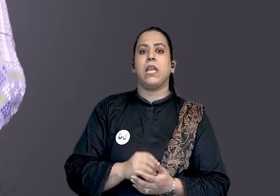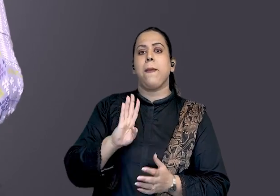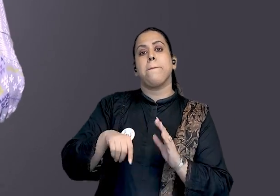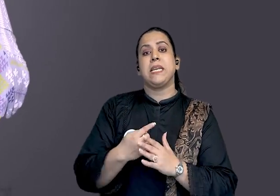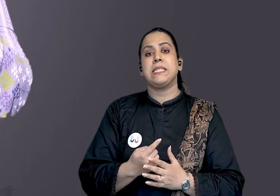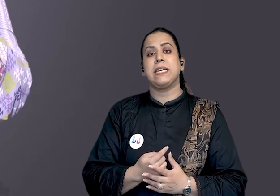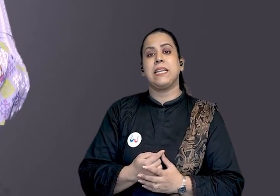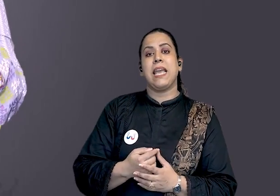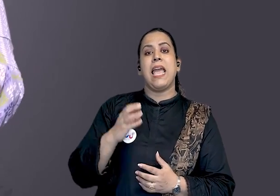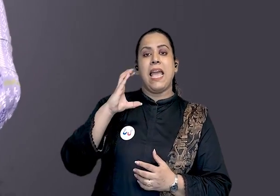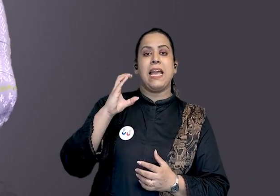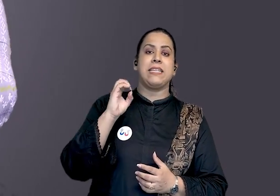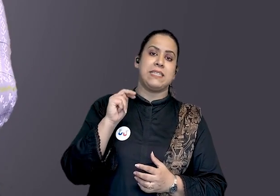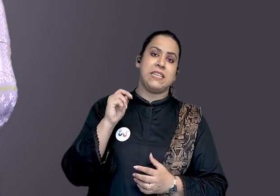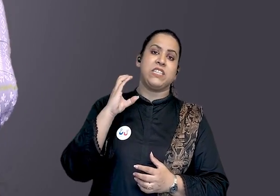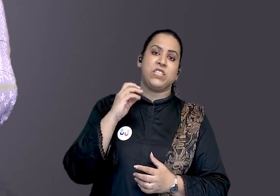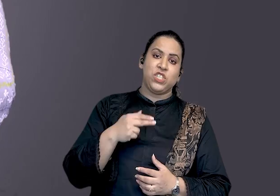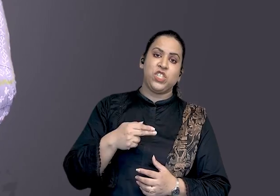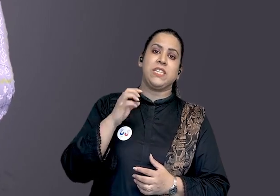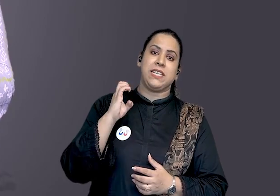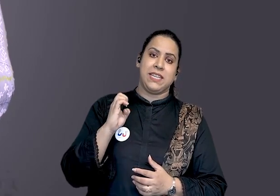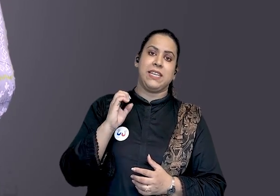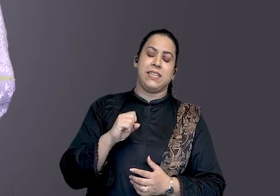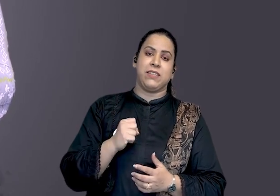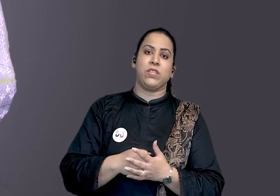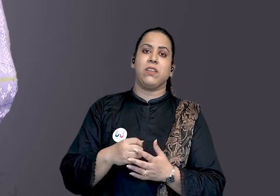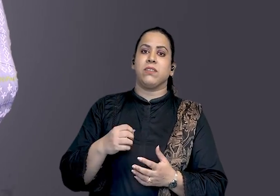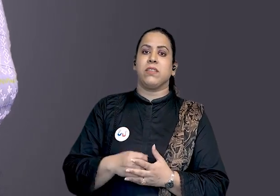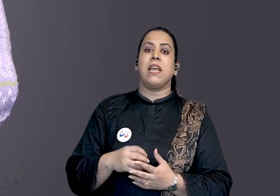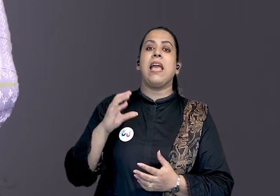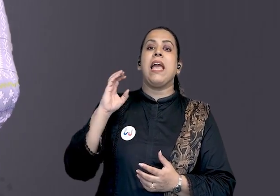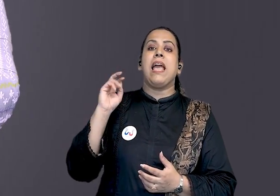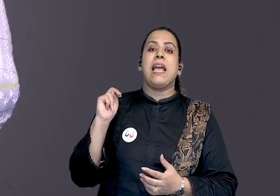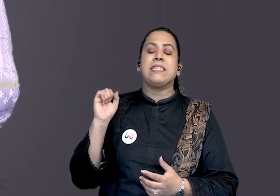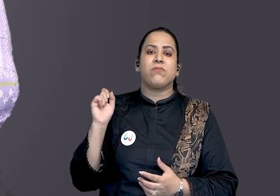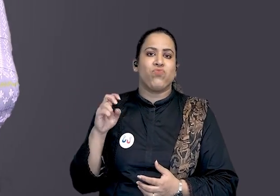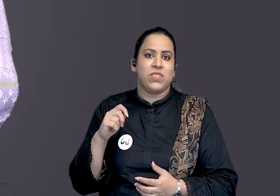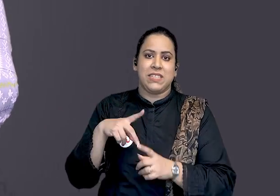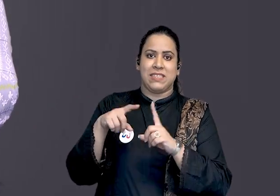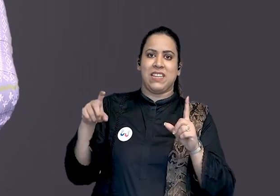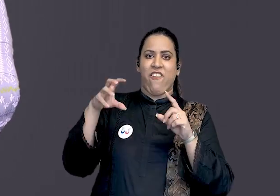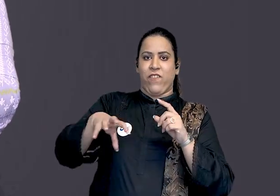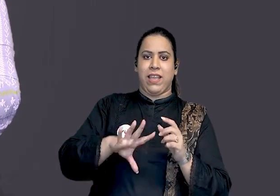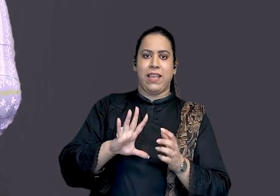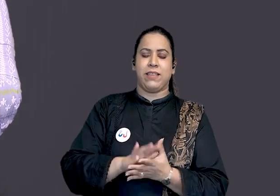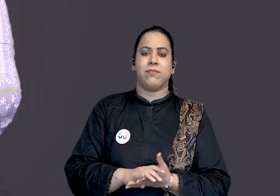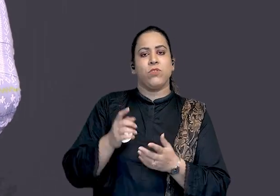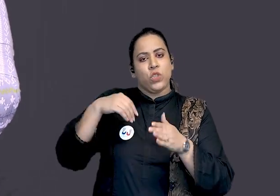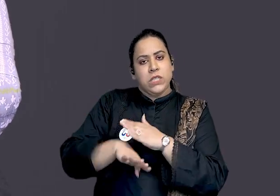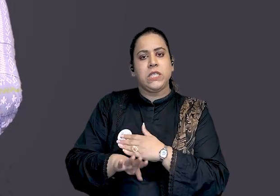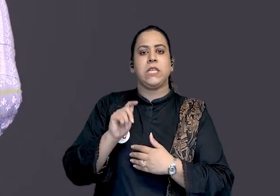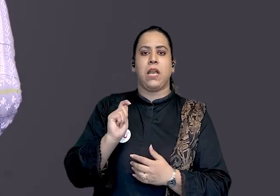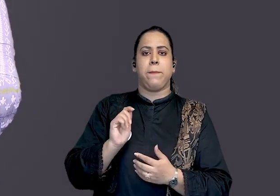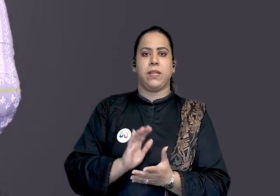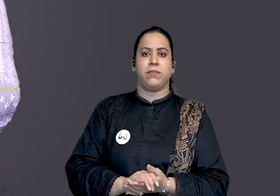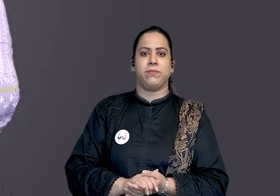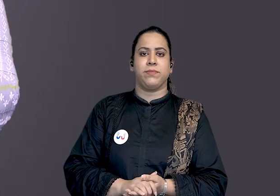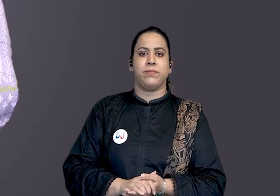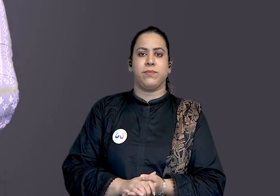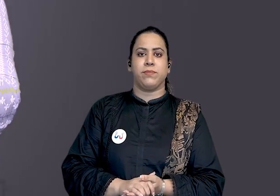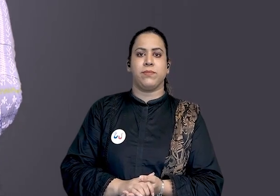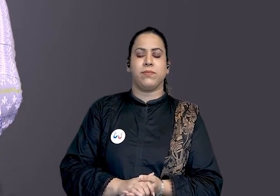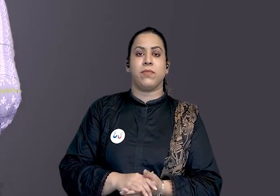बड़े मल्टी डायमेंशनल किस्म का ये एक विंग है. ये बेसिकली SNGAD का, पंजाब आर्काइव्स एंड लाइब्रेरीज़